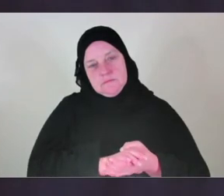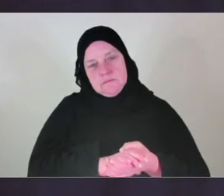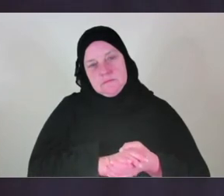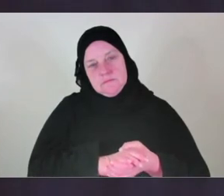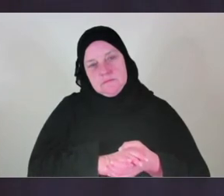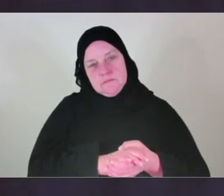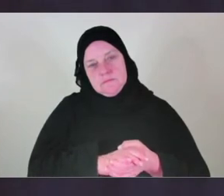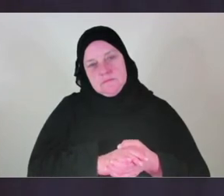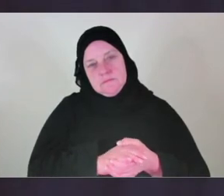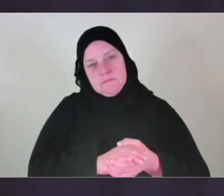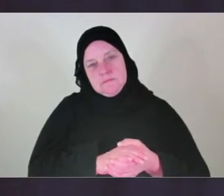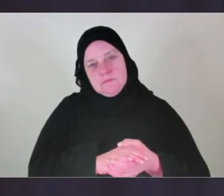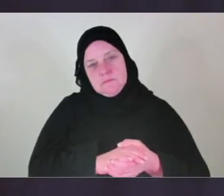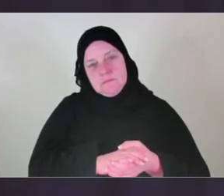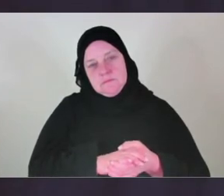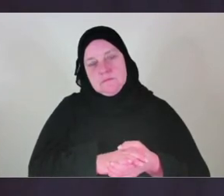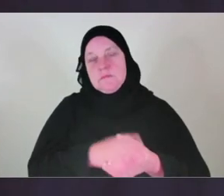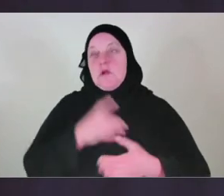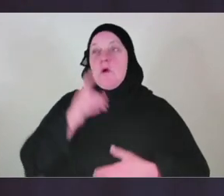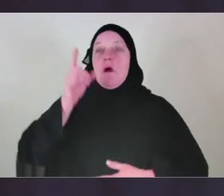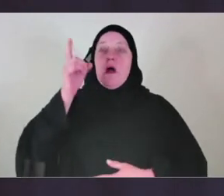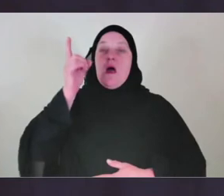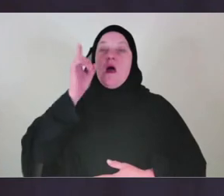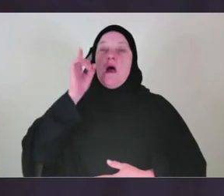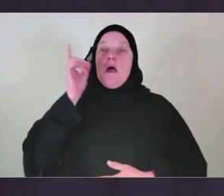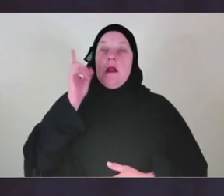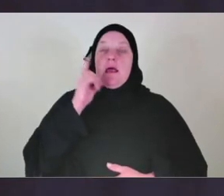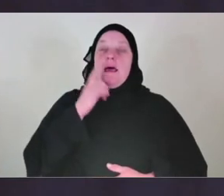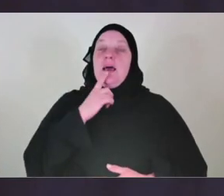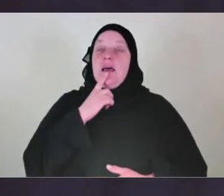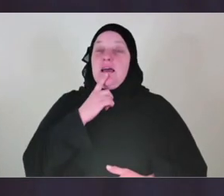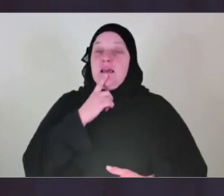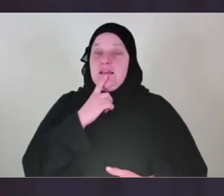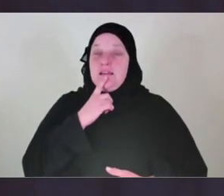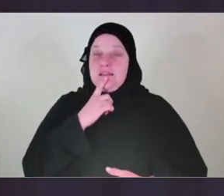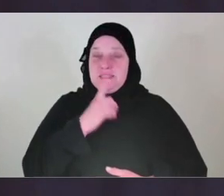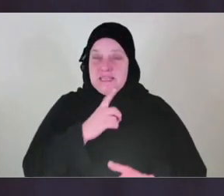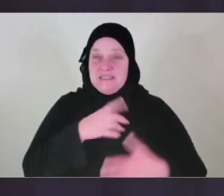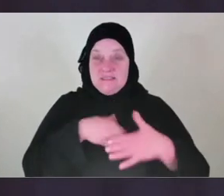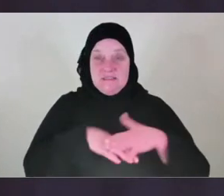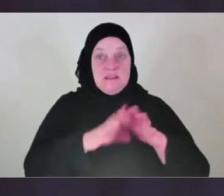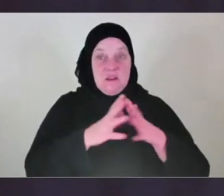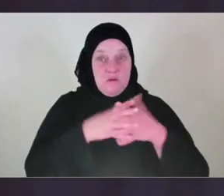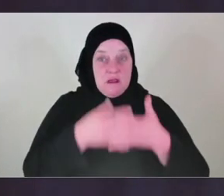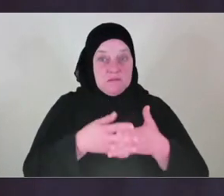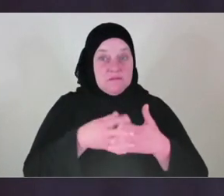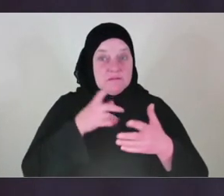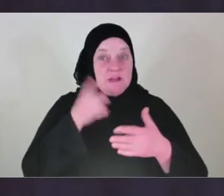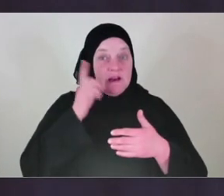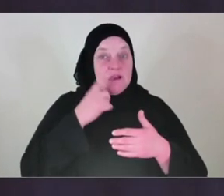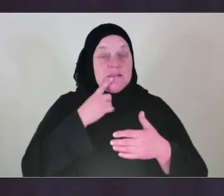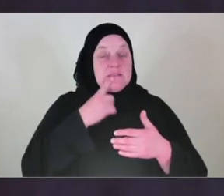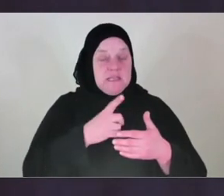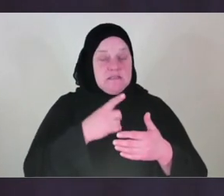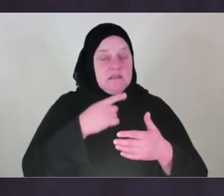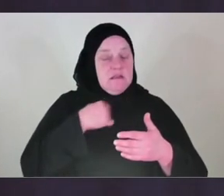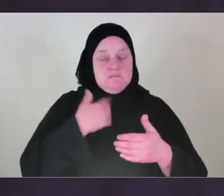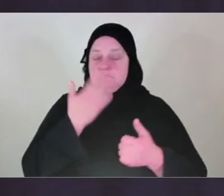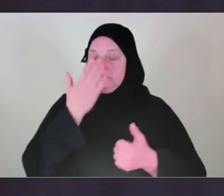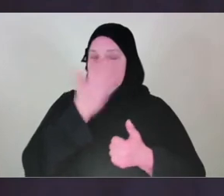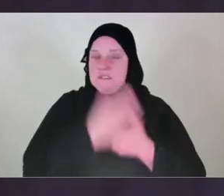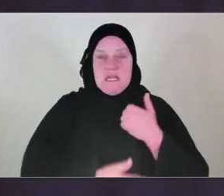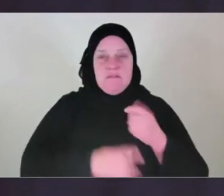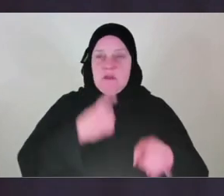يَسْتَغْفِرُونَ Allah says in the Quran, he would never punish the people while Rasulullah is amongst them. And he would never punish them while